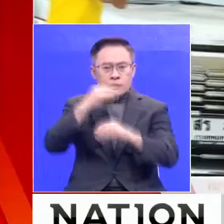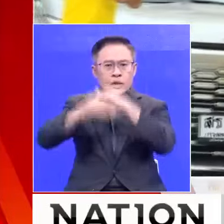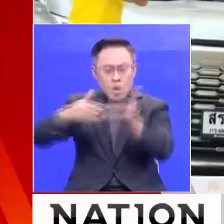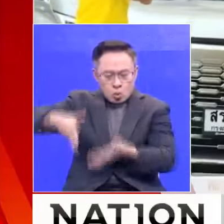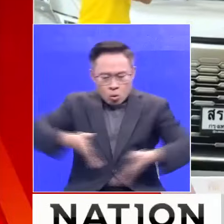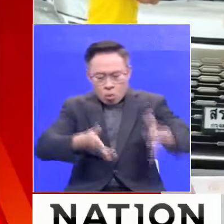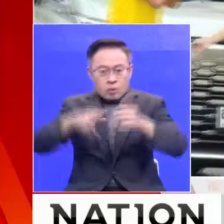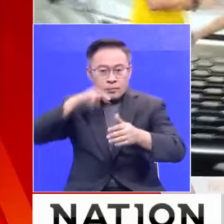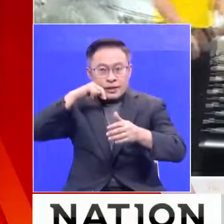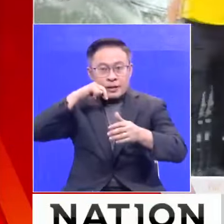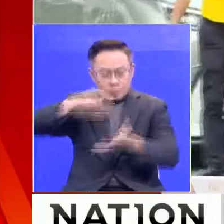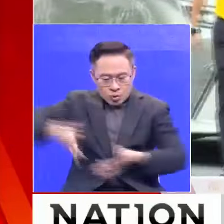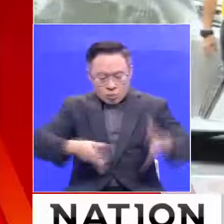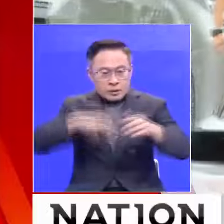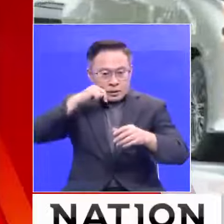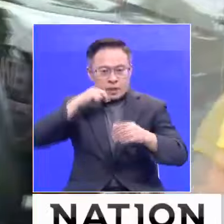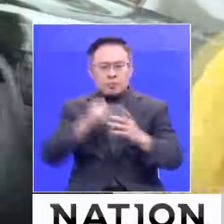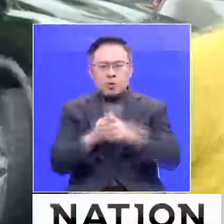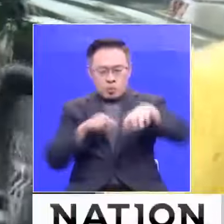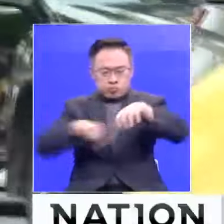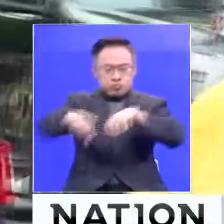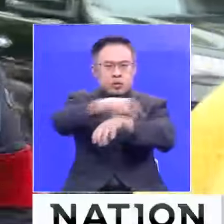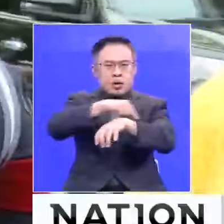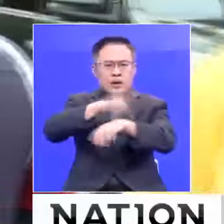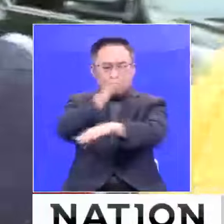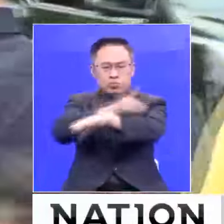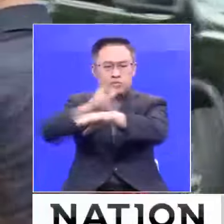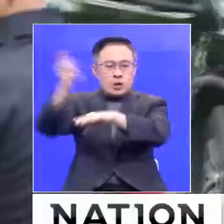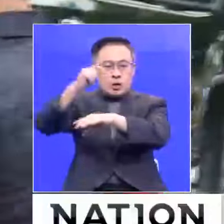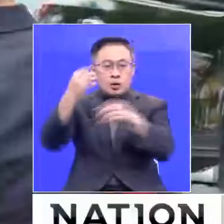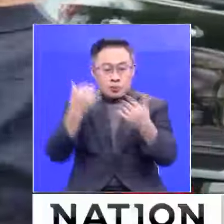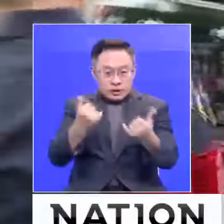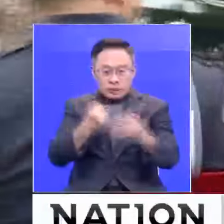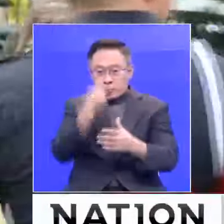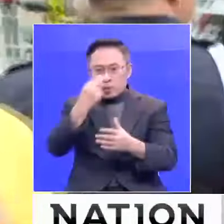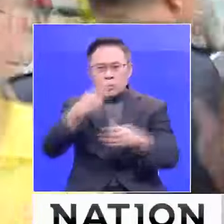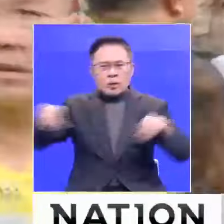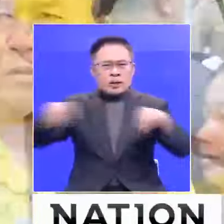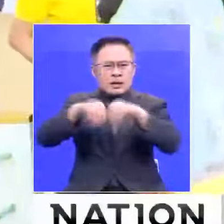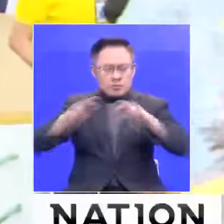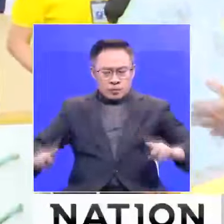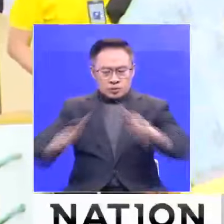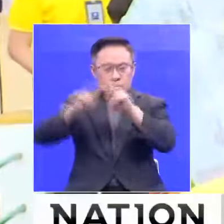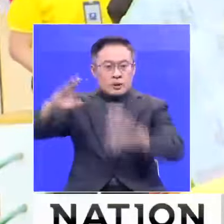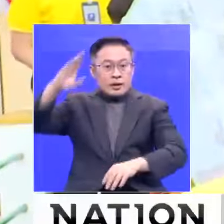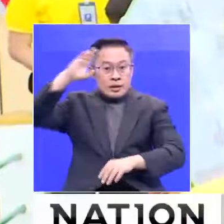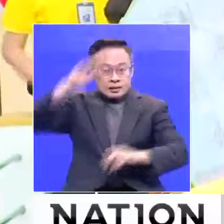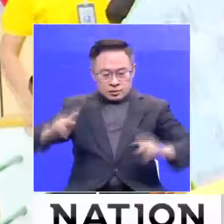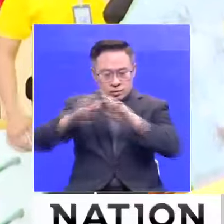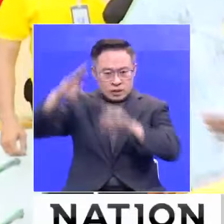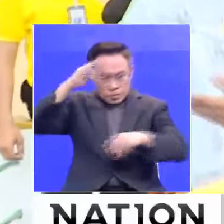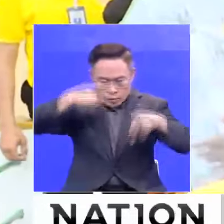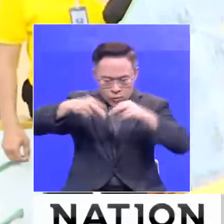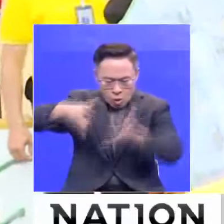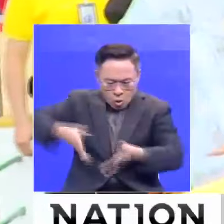ไปในวันนี้นะคะคุณเศรษฐาไปที่พื้นที่สะพาน6คลองคูเมืองเดิมหลังกระทรวงกลาโหมค่ะนี่เลยก็ไป